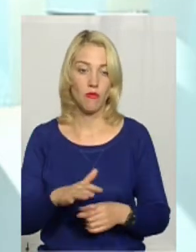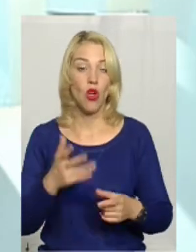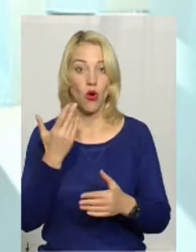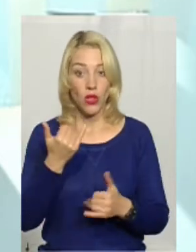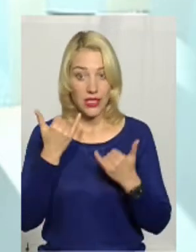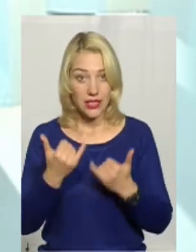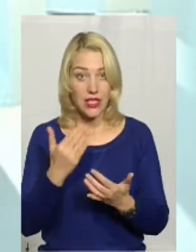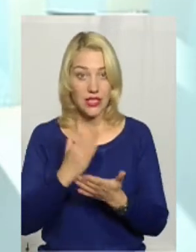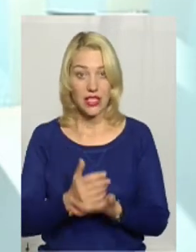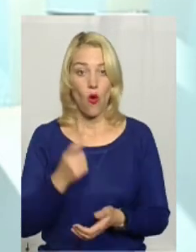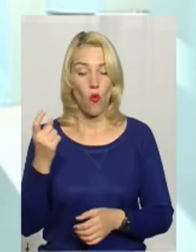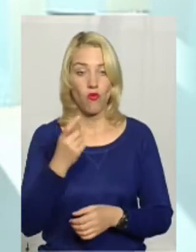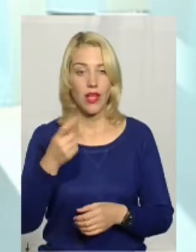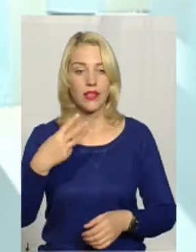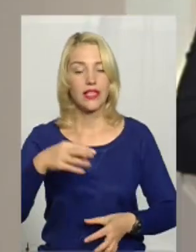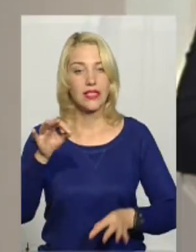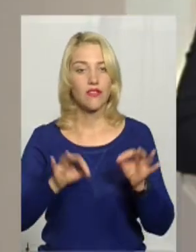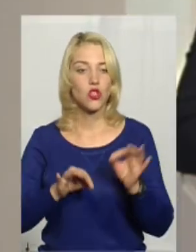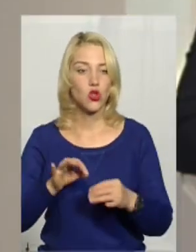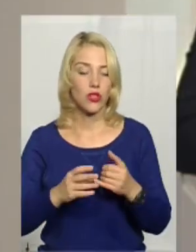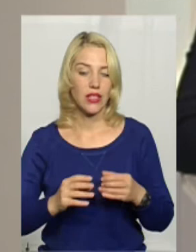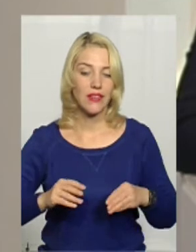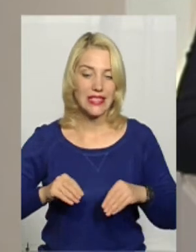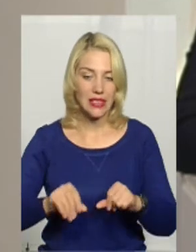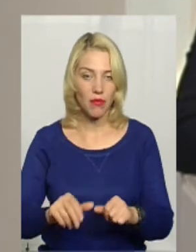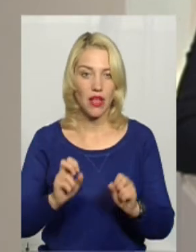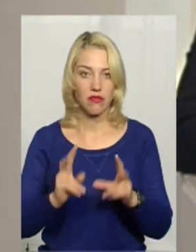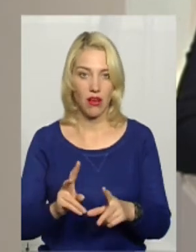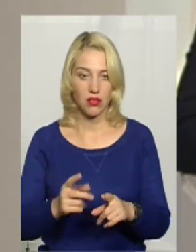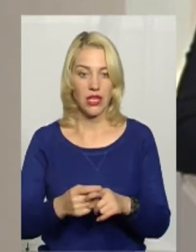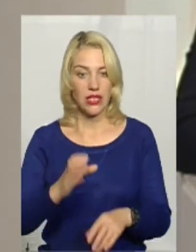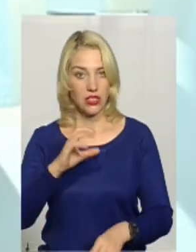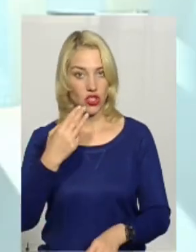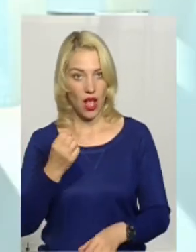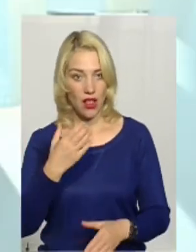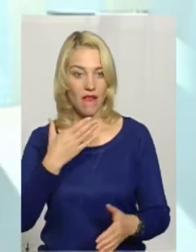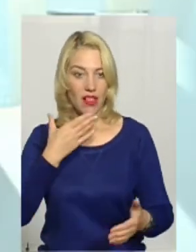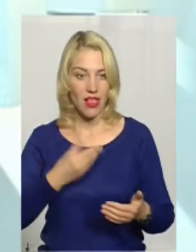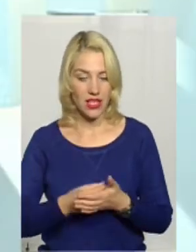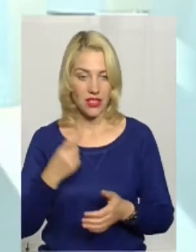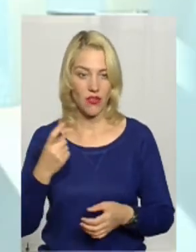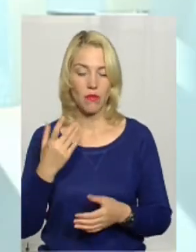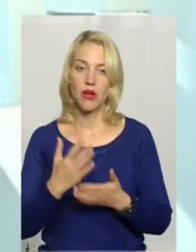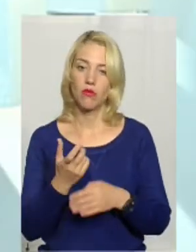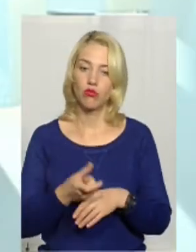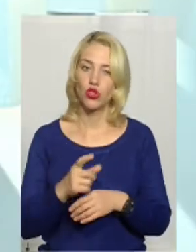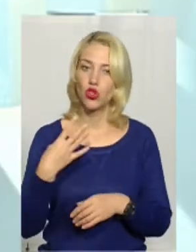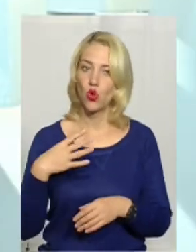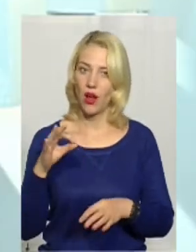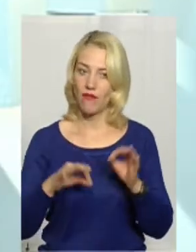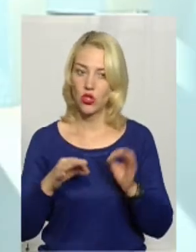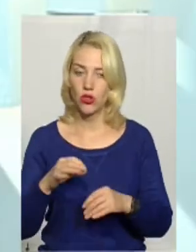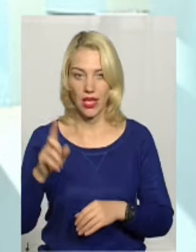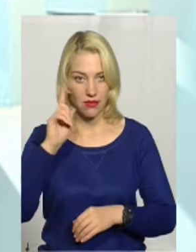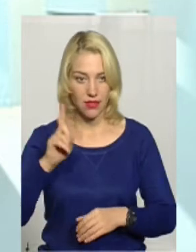власності держави є, ну скажімо так, 30% землі, в той самий час, як Сполучені Штати, у власності мають більше 40%. Ізраїль